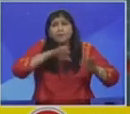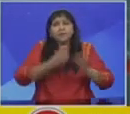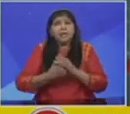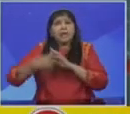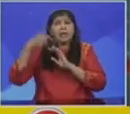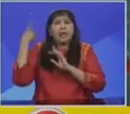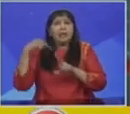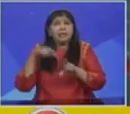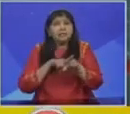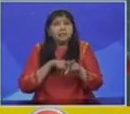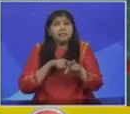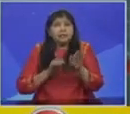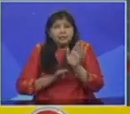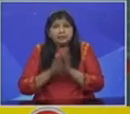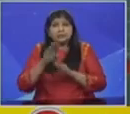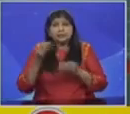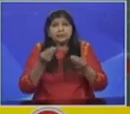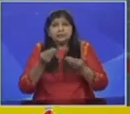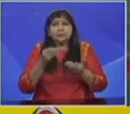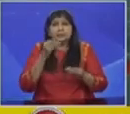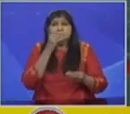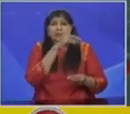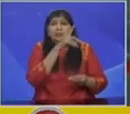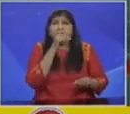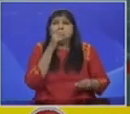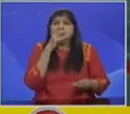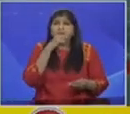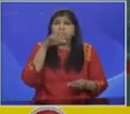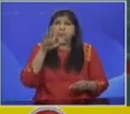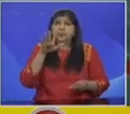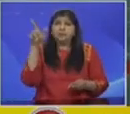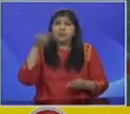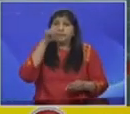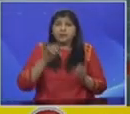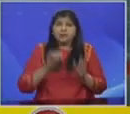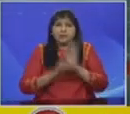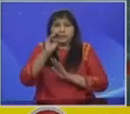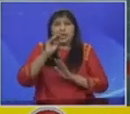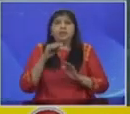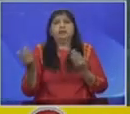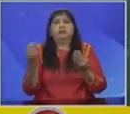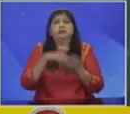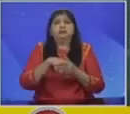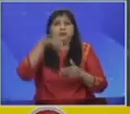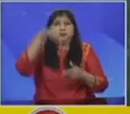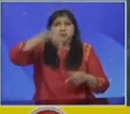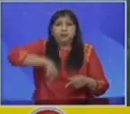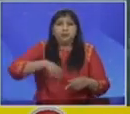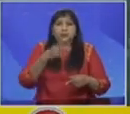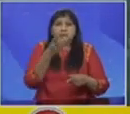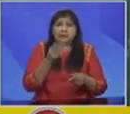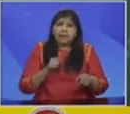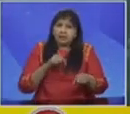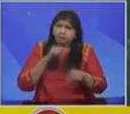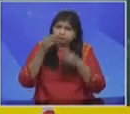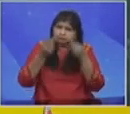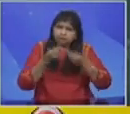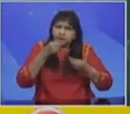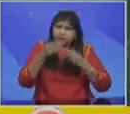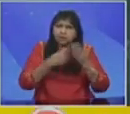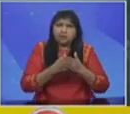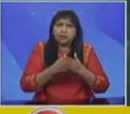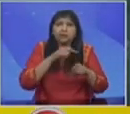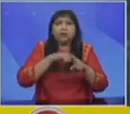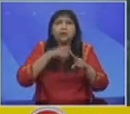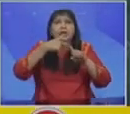पिछले वर्ष की तुलना में करीब 175% ज्यादा आई है। इस सेंसस के दौरान